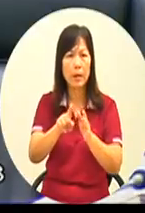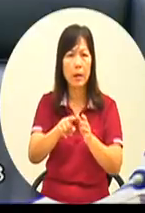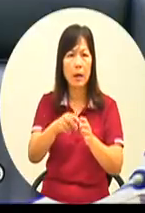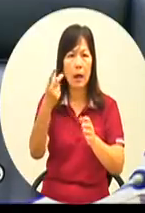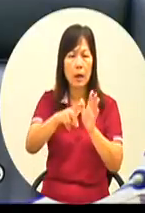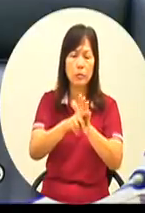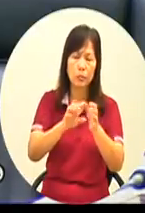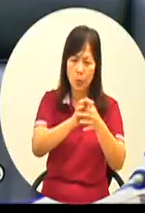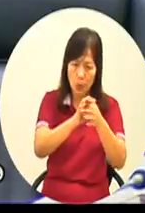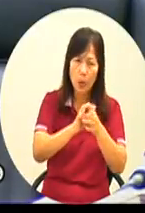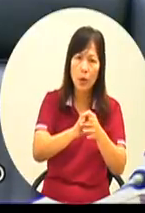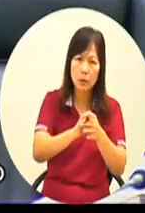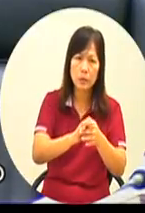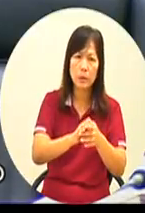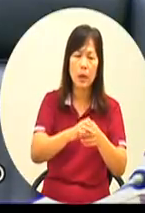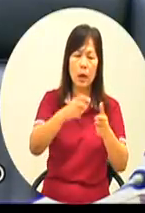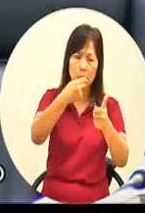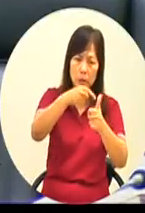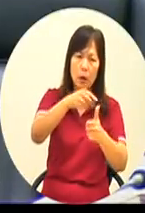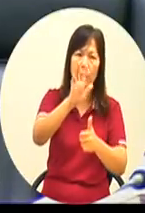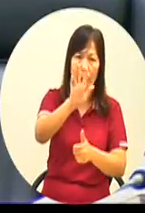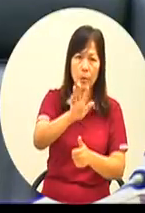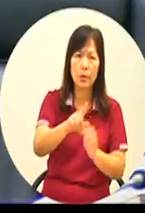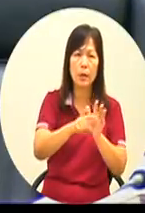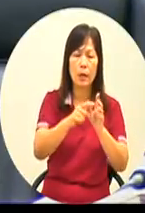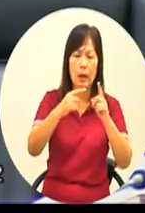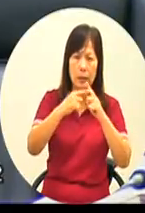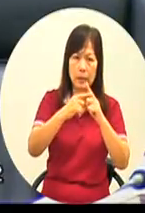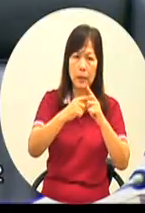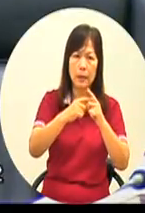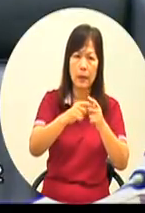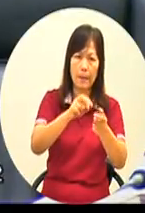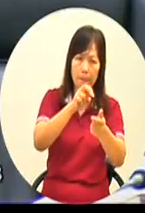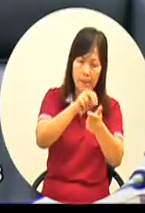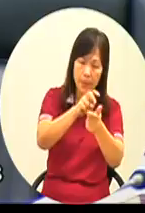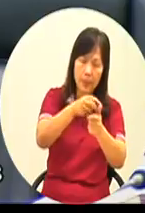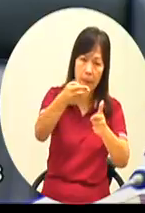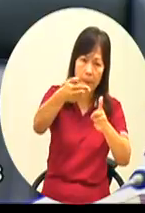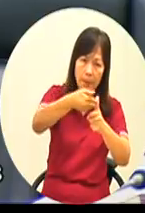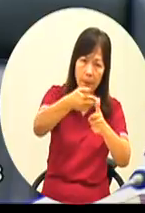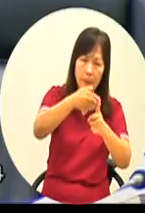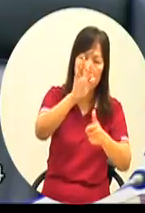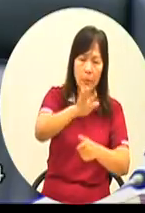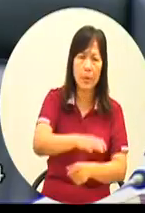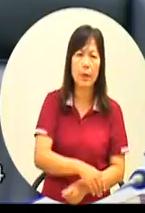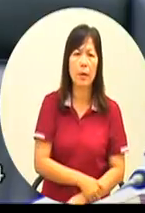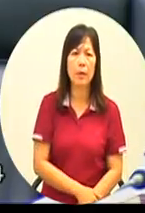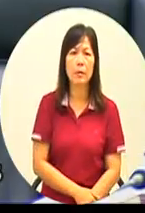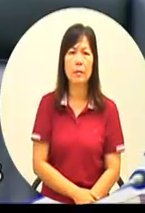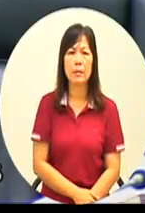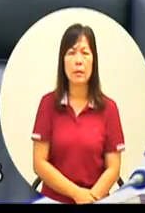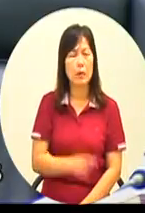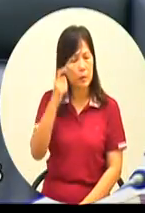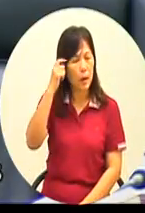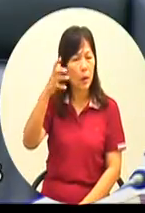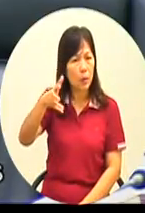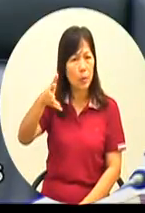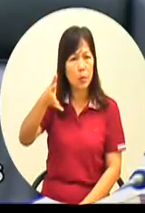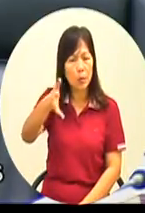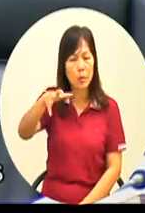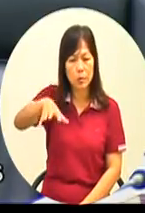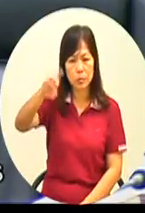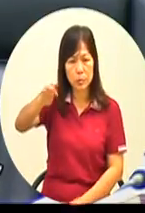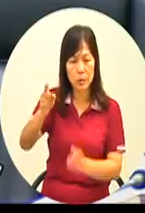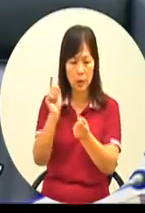到关怀，也做到教育，包括人才的培育。所以我想问局长是说，对于这个部